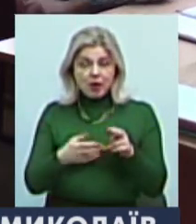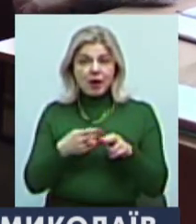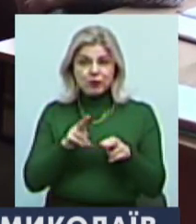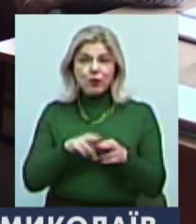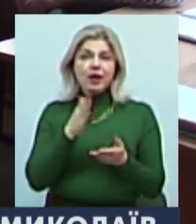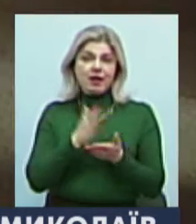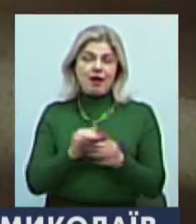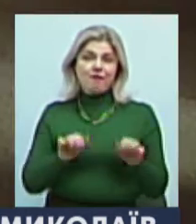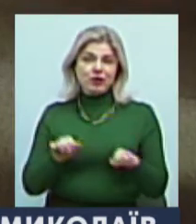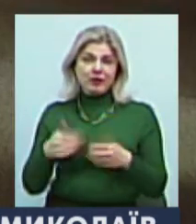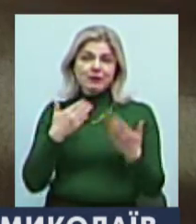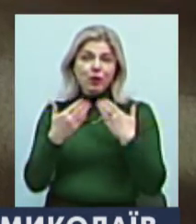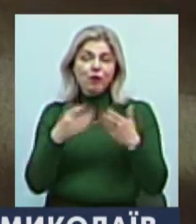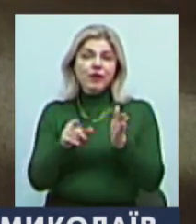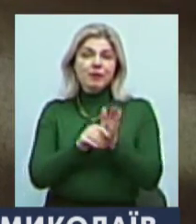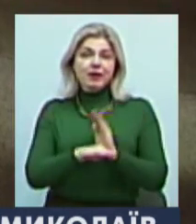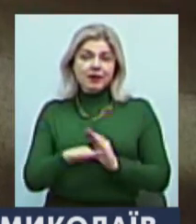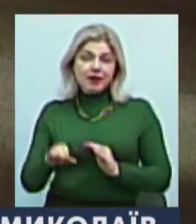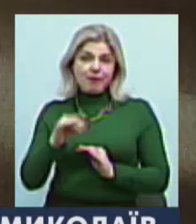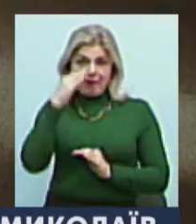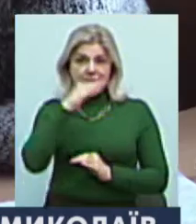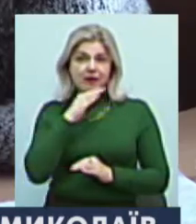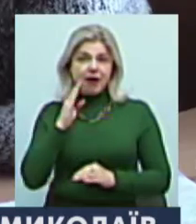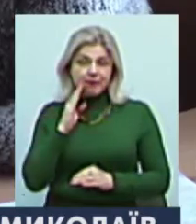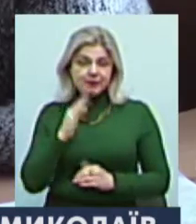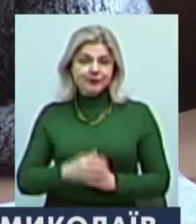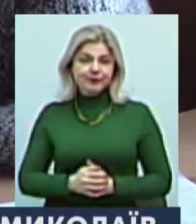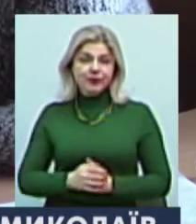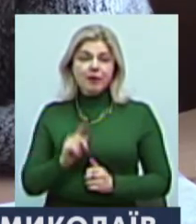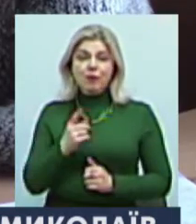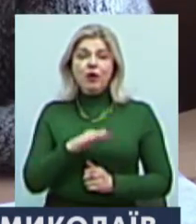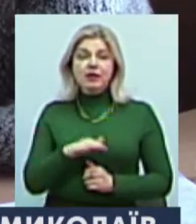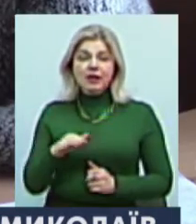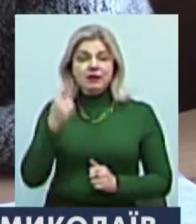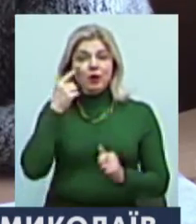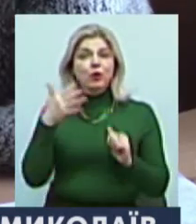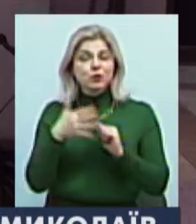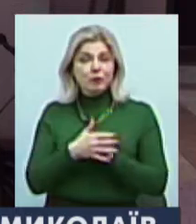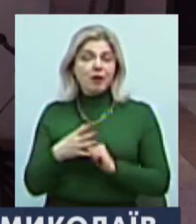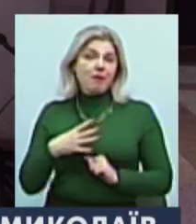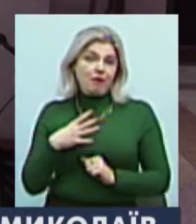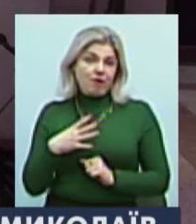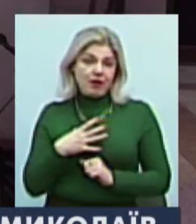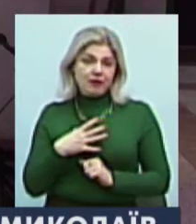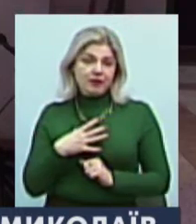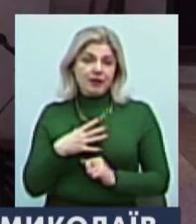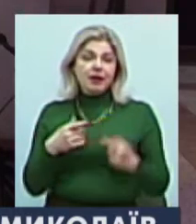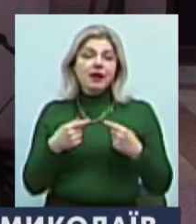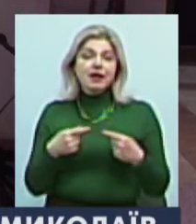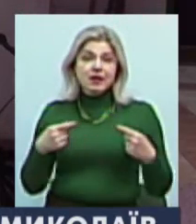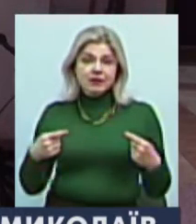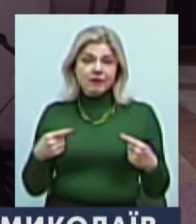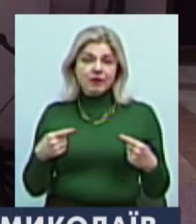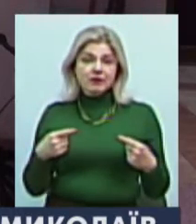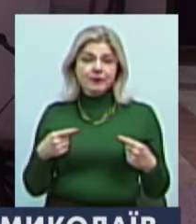можливість спілкуватися як з дітьми, так і з батьками, бо діти, ви розумієте, бувають різного